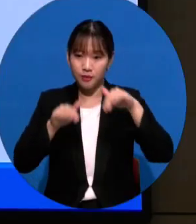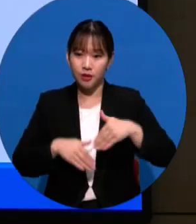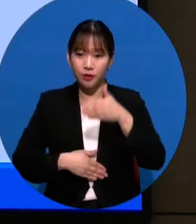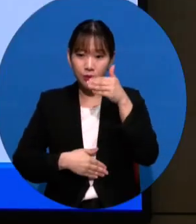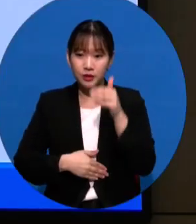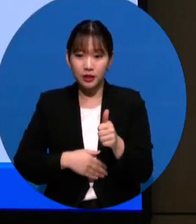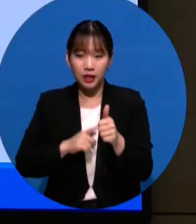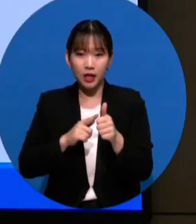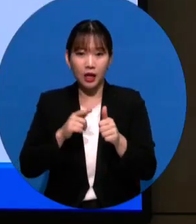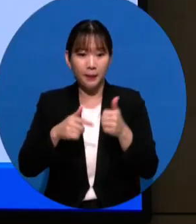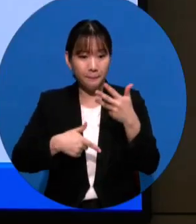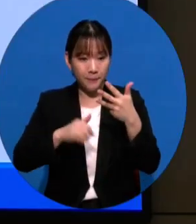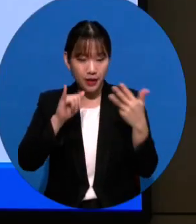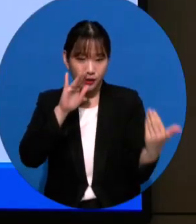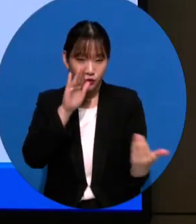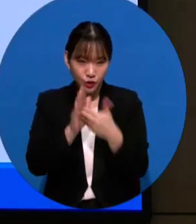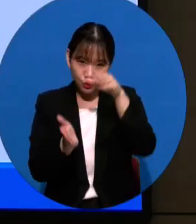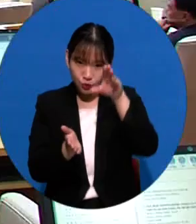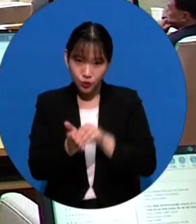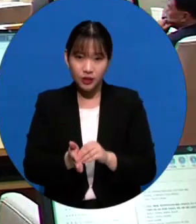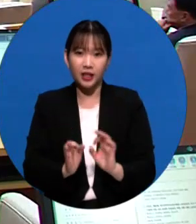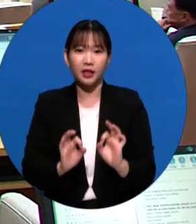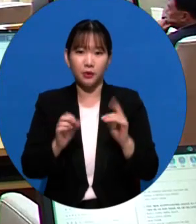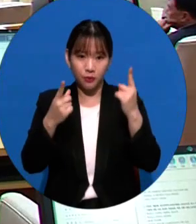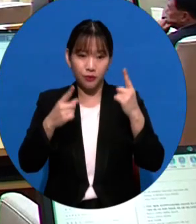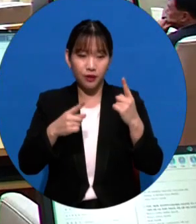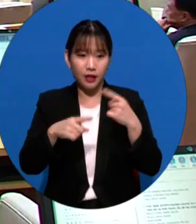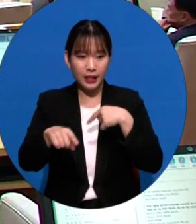전남지사의 민선 8기 최대 숙제이자